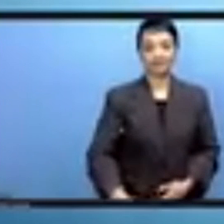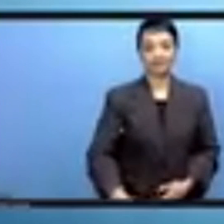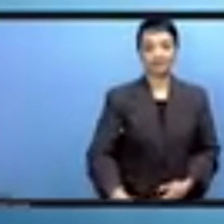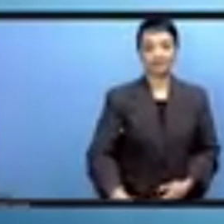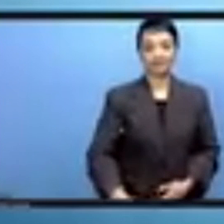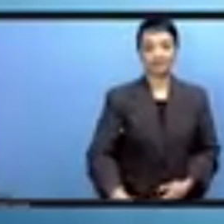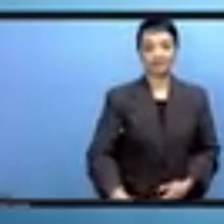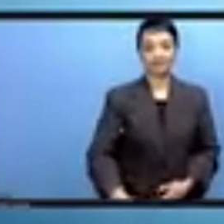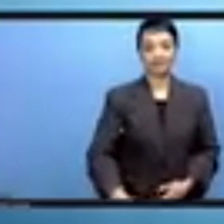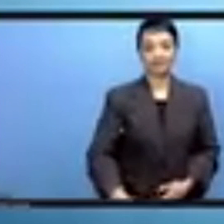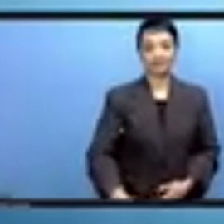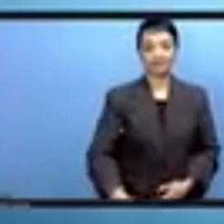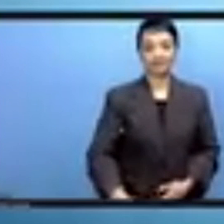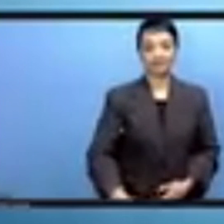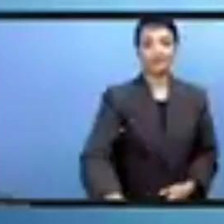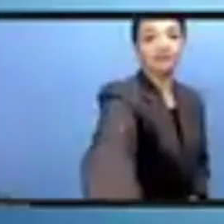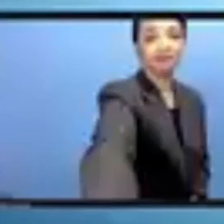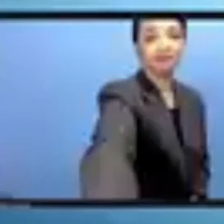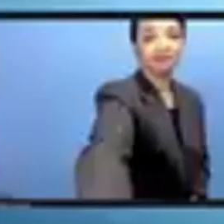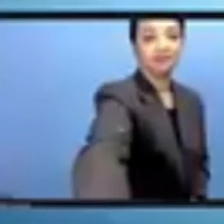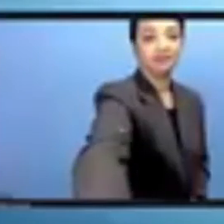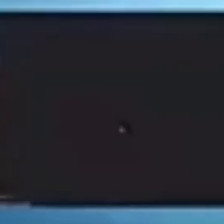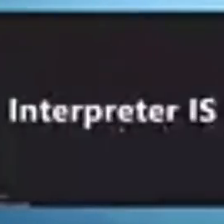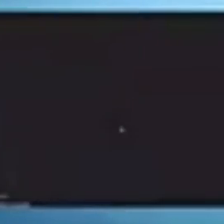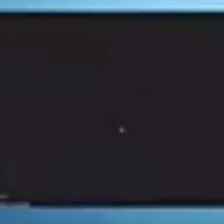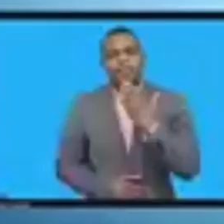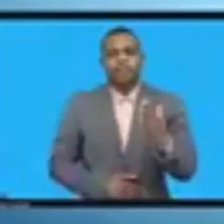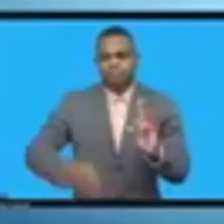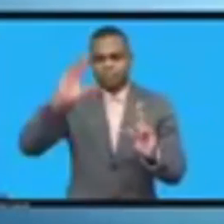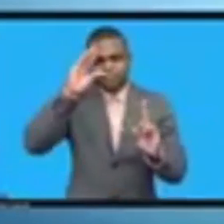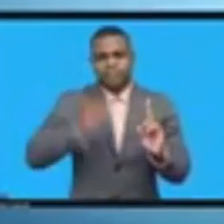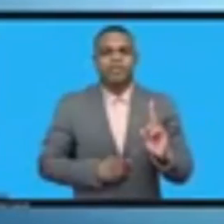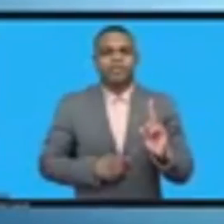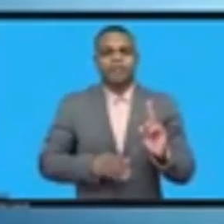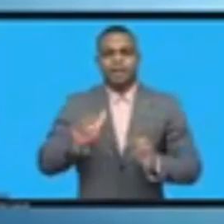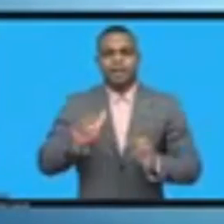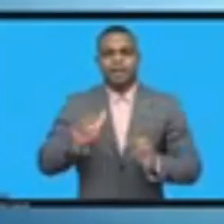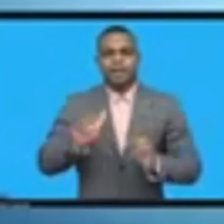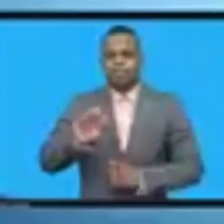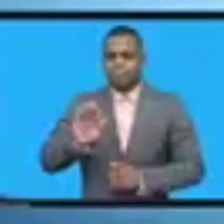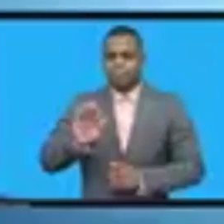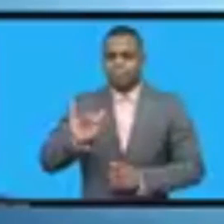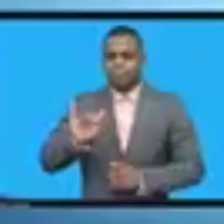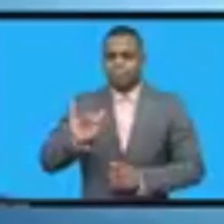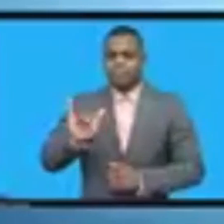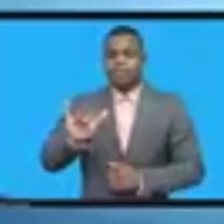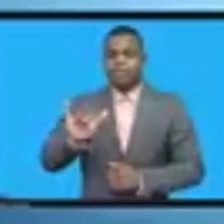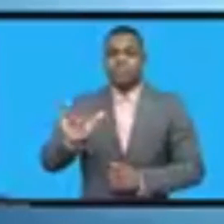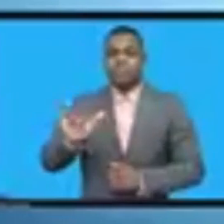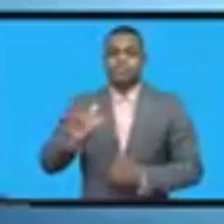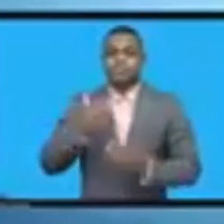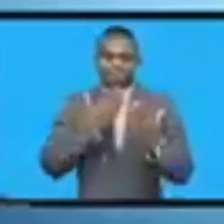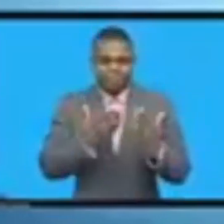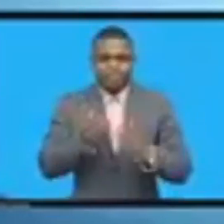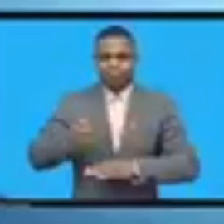阿比亚黑麦达利埃塞俄比亚联邦民主共和国总理。女士们、先生们，